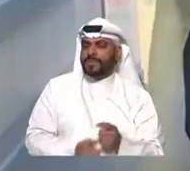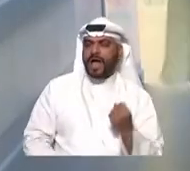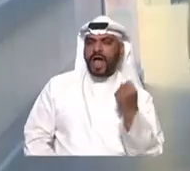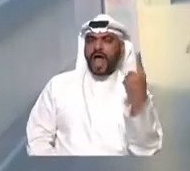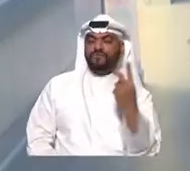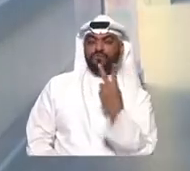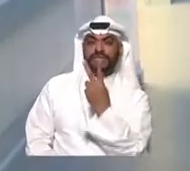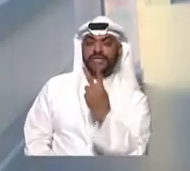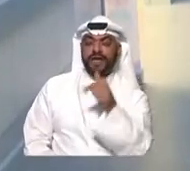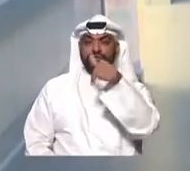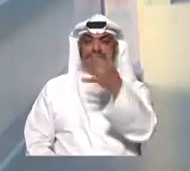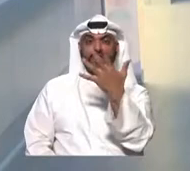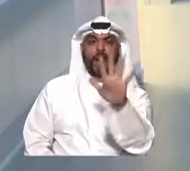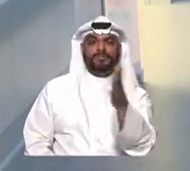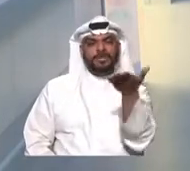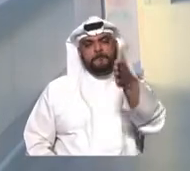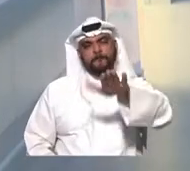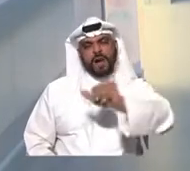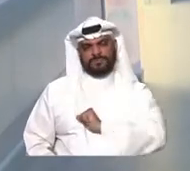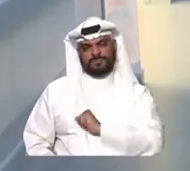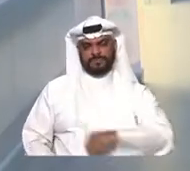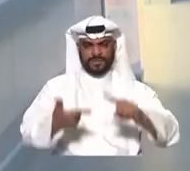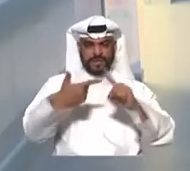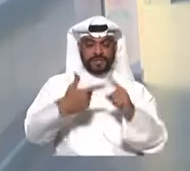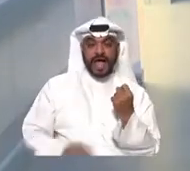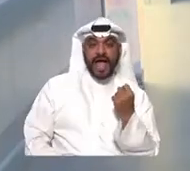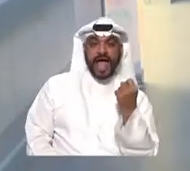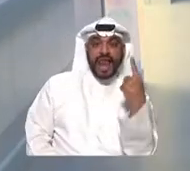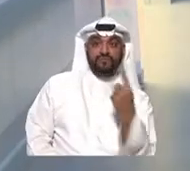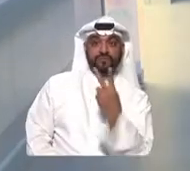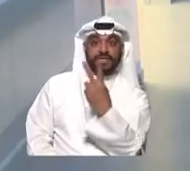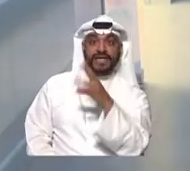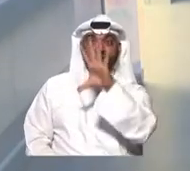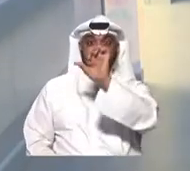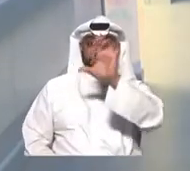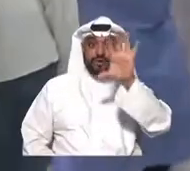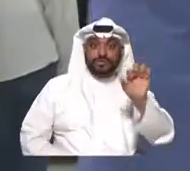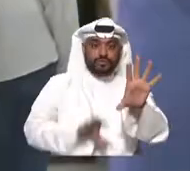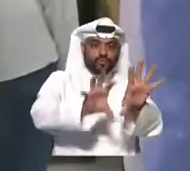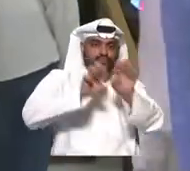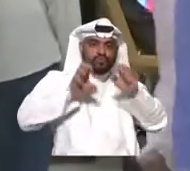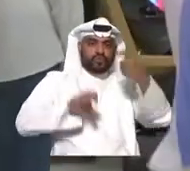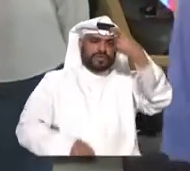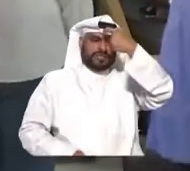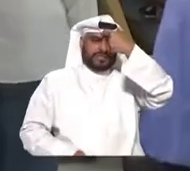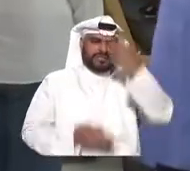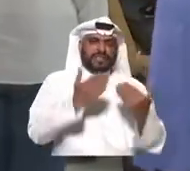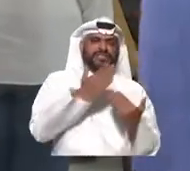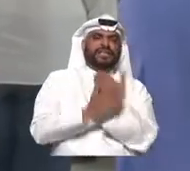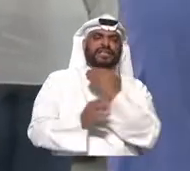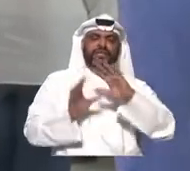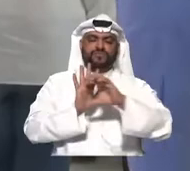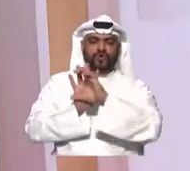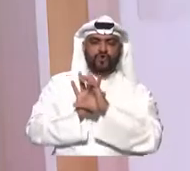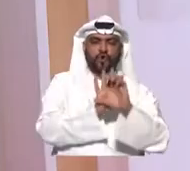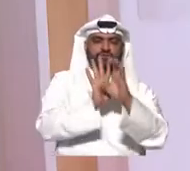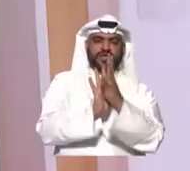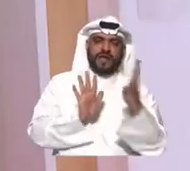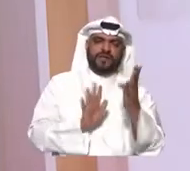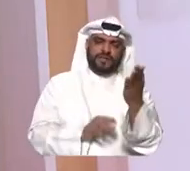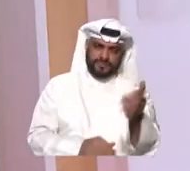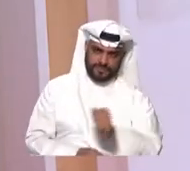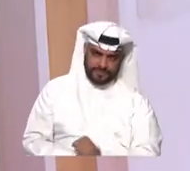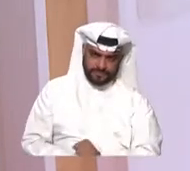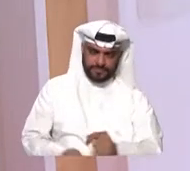1256 وفاة، بالإضافة إلى تسجيل 1299 إصابة جديدة بفيروس كورونا المستجد كوفيد-19،